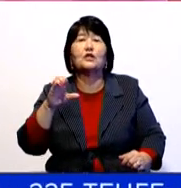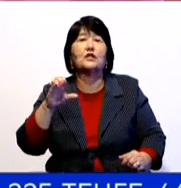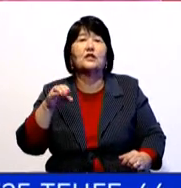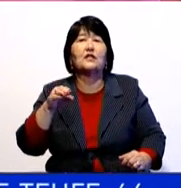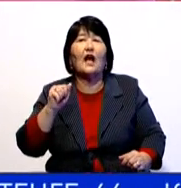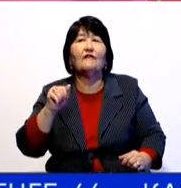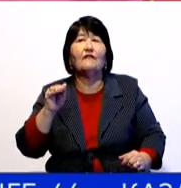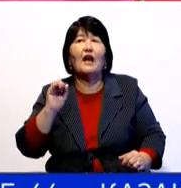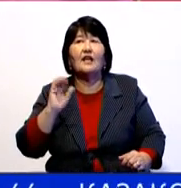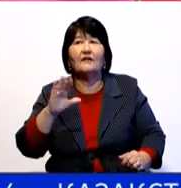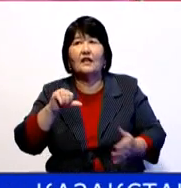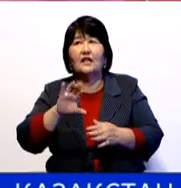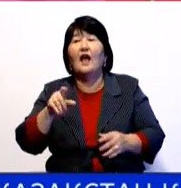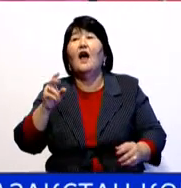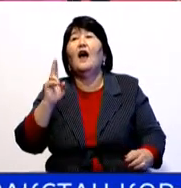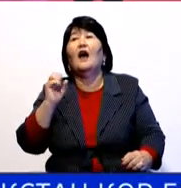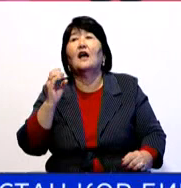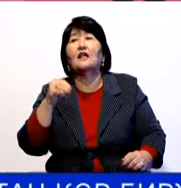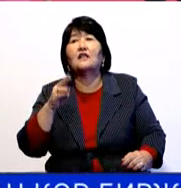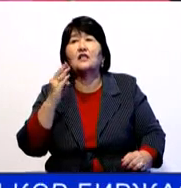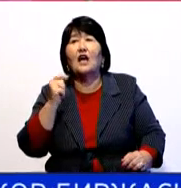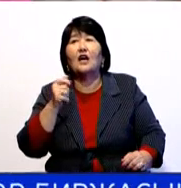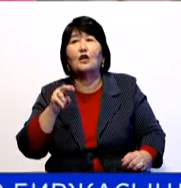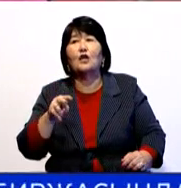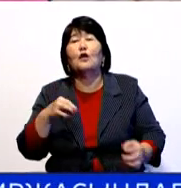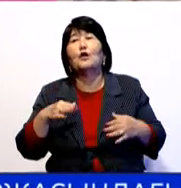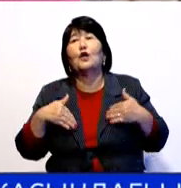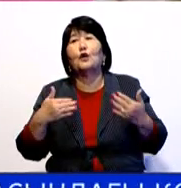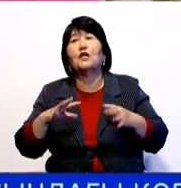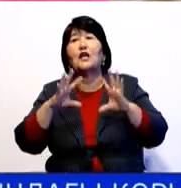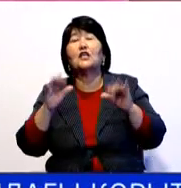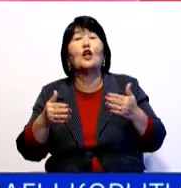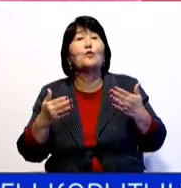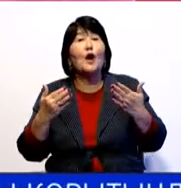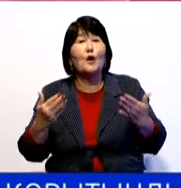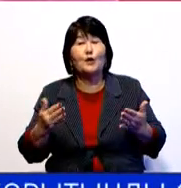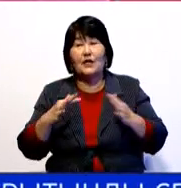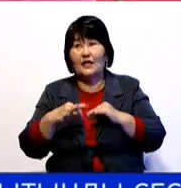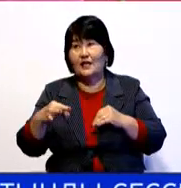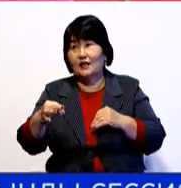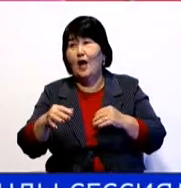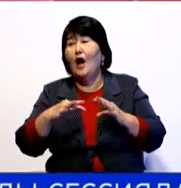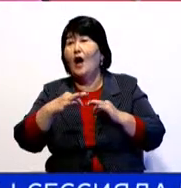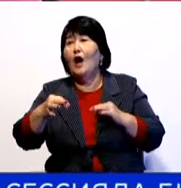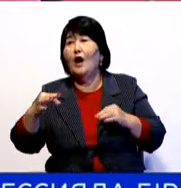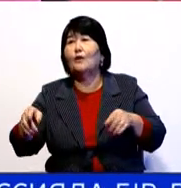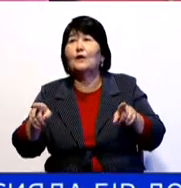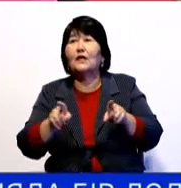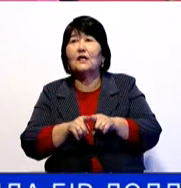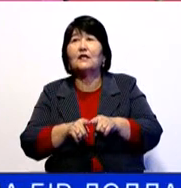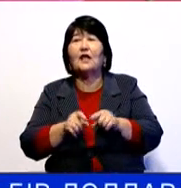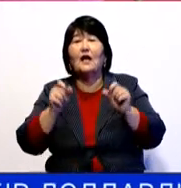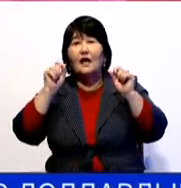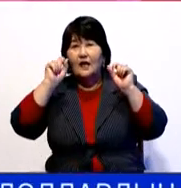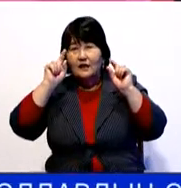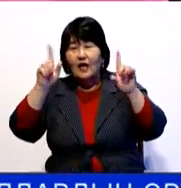реті келіп тұрған секілді. Қаншагүл апай, қайырлы кеш, мерекеңіз құтты болсын. Жалпы осы елді мекендердегі ауылдардағы таланттарды танытуға өзіңіздің